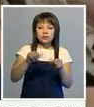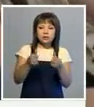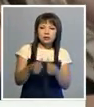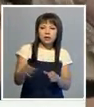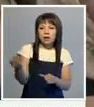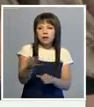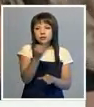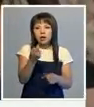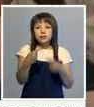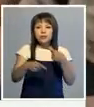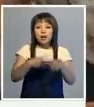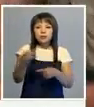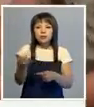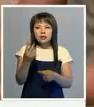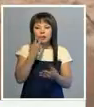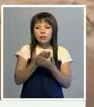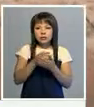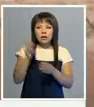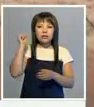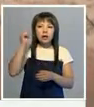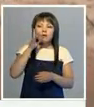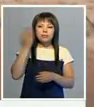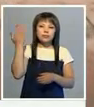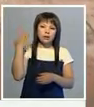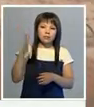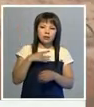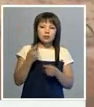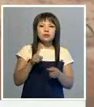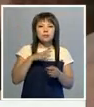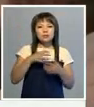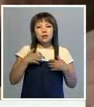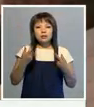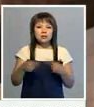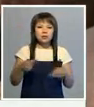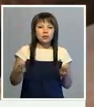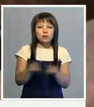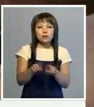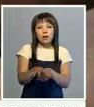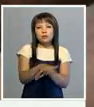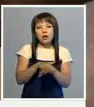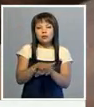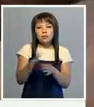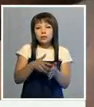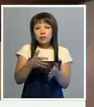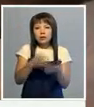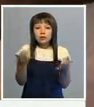тарихшылар бірнеше мың жыл бұрын бұл жерді аңшылар мекендеді деп ой түйіп отыр. Елдің антропология